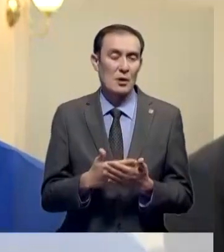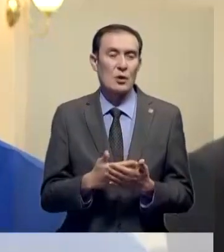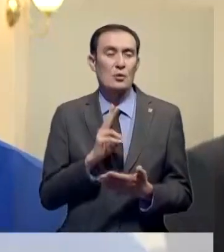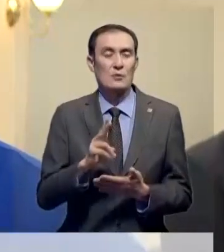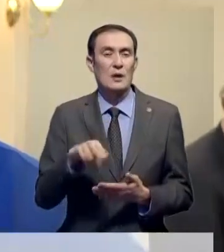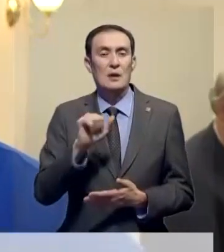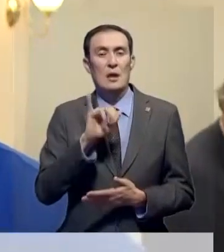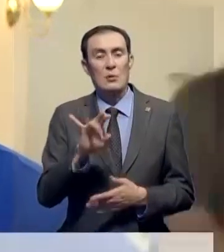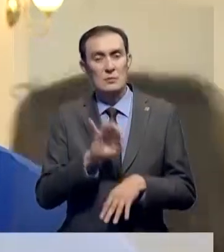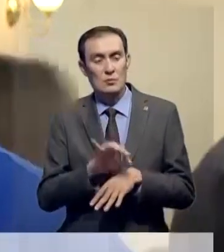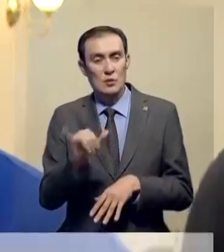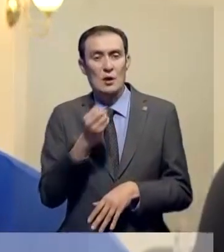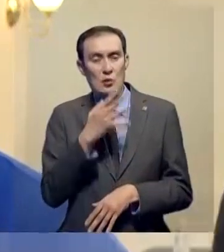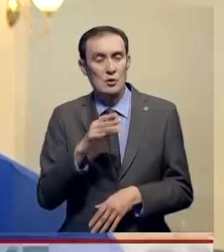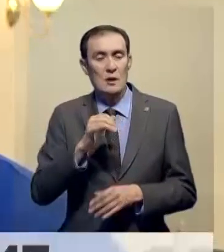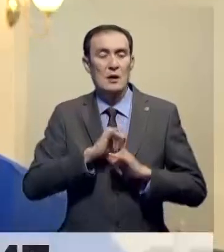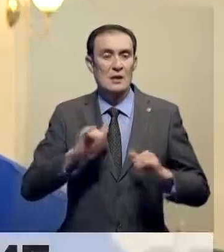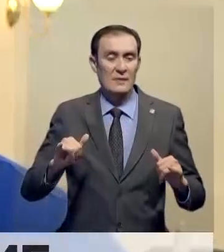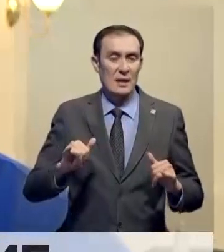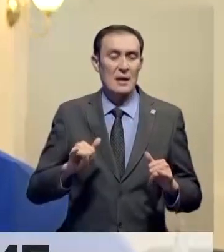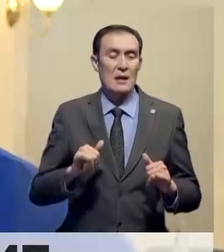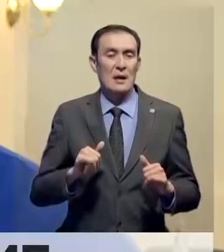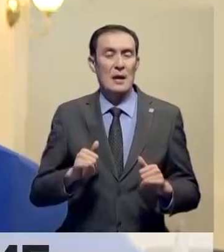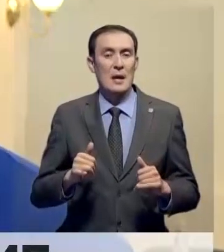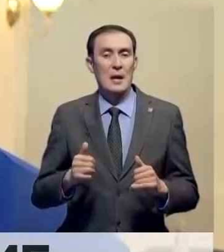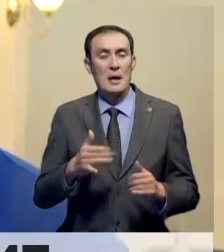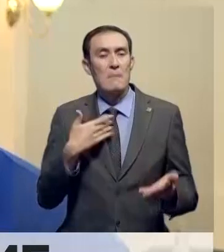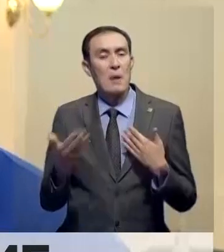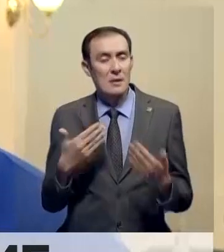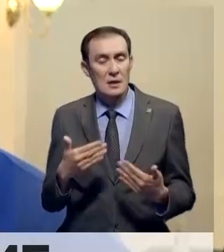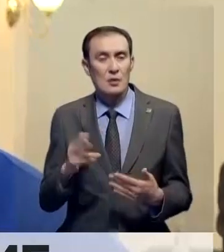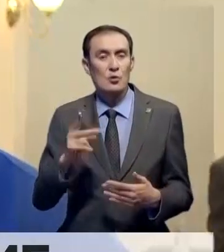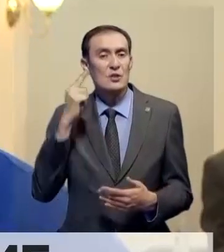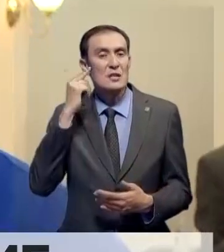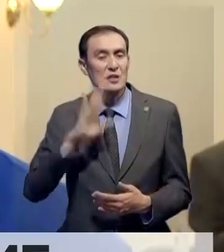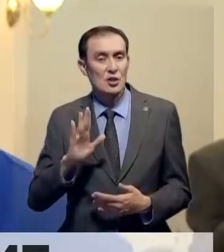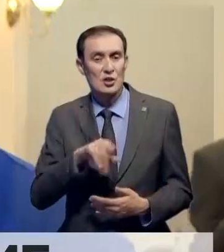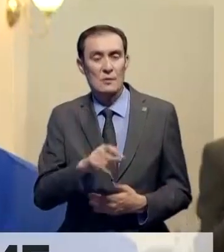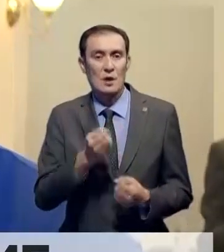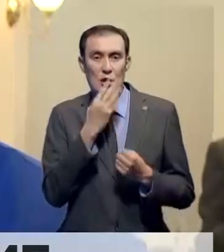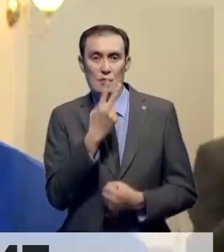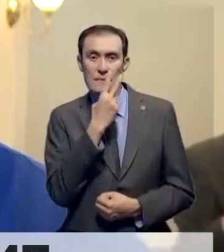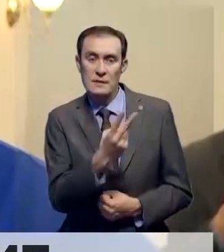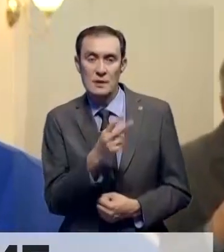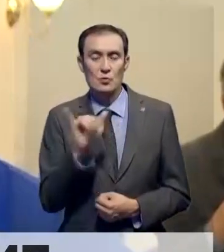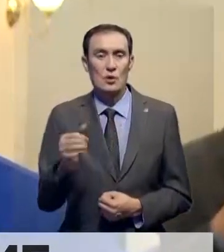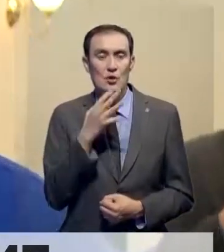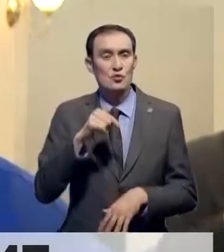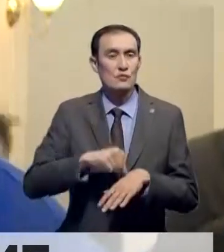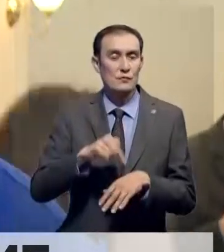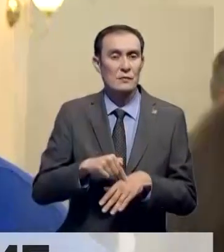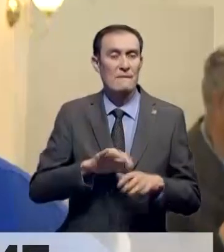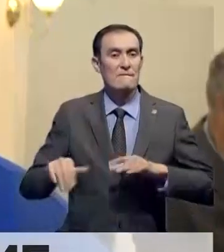с Даун-синдромом, у них очень хорошая, хорошо развита эмпатия. Да? Люди неслышащие, они хорошо видят, они хорошо